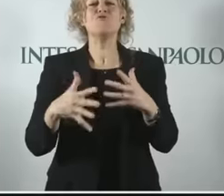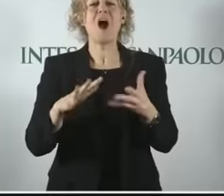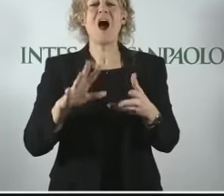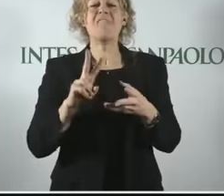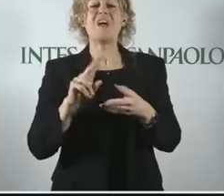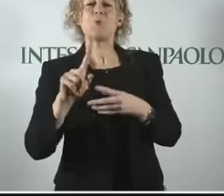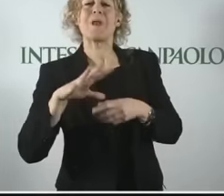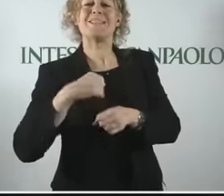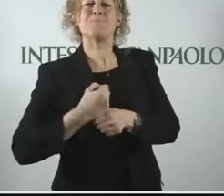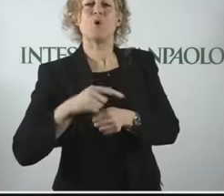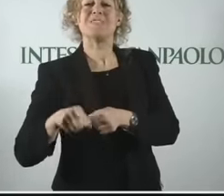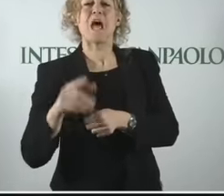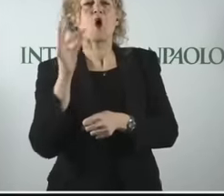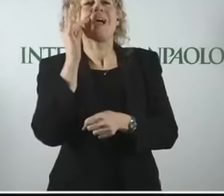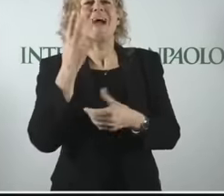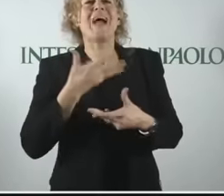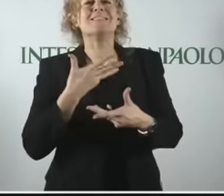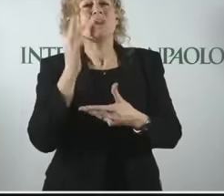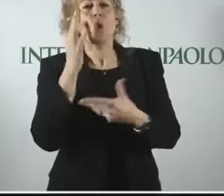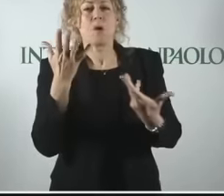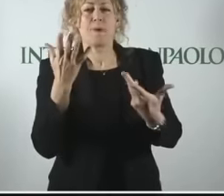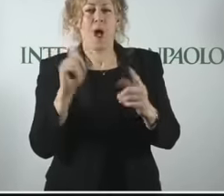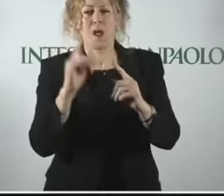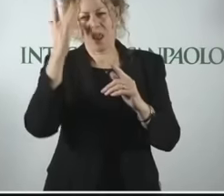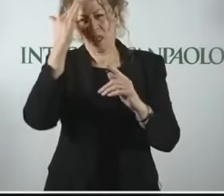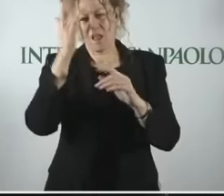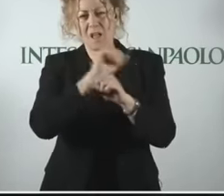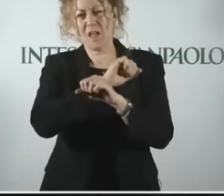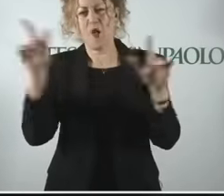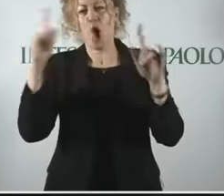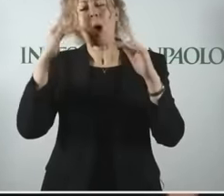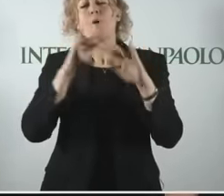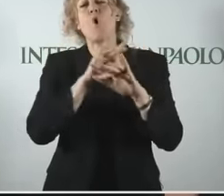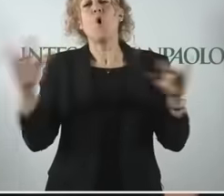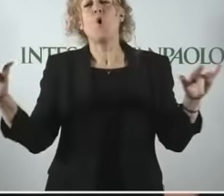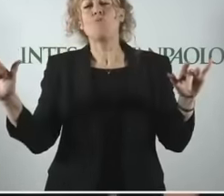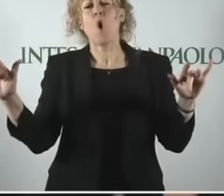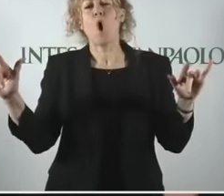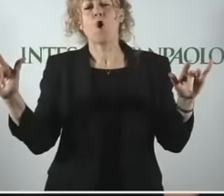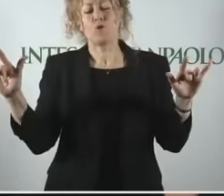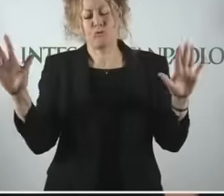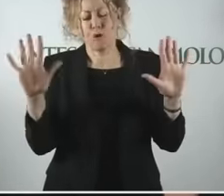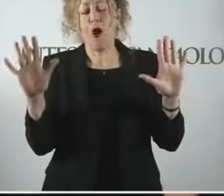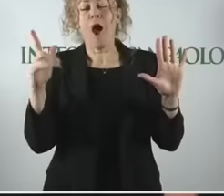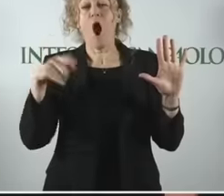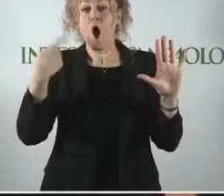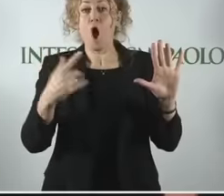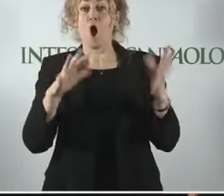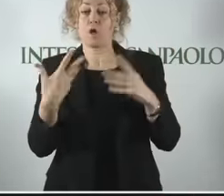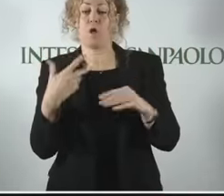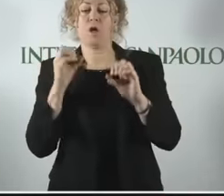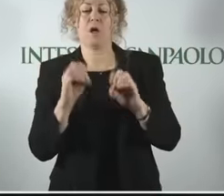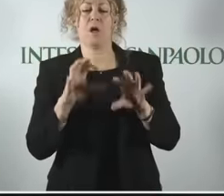è un essere umano come dire tabula rasa poi tutto quello che noi gli insegniamo ne fa un essere umano del